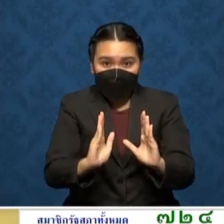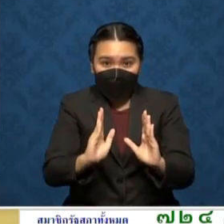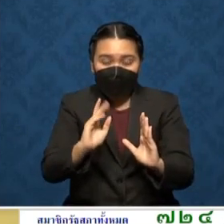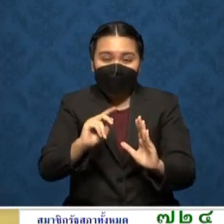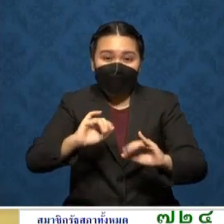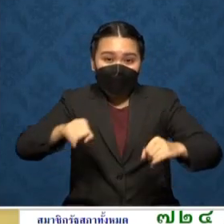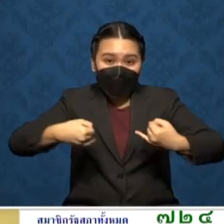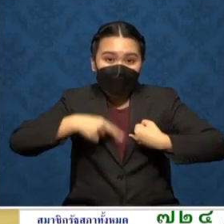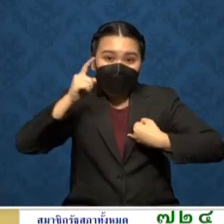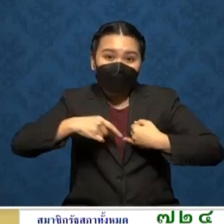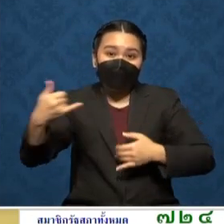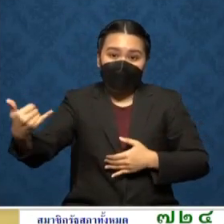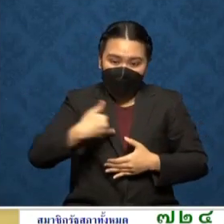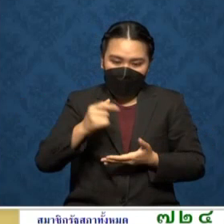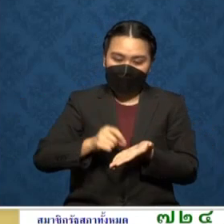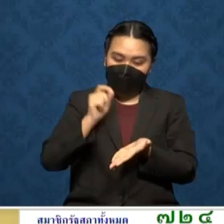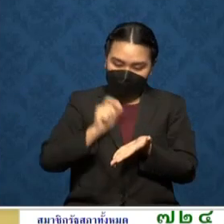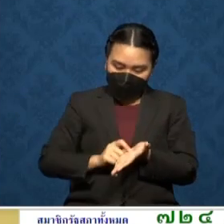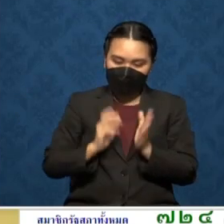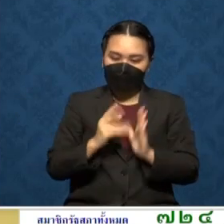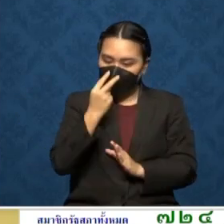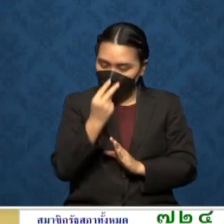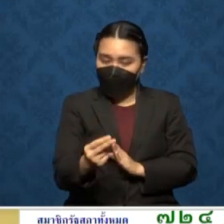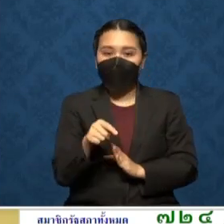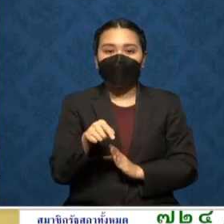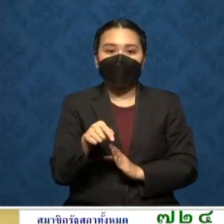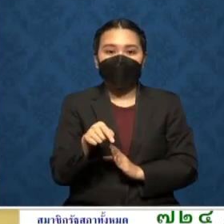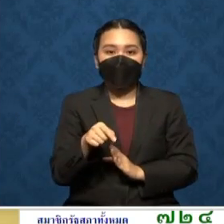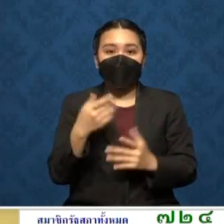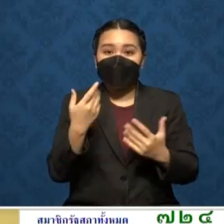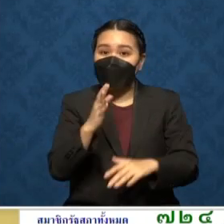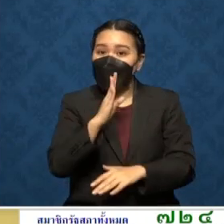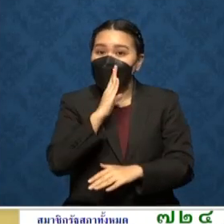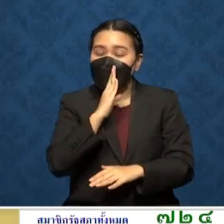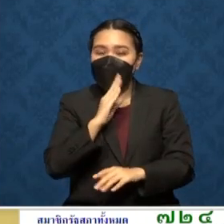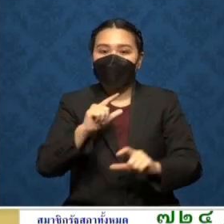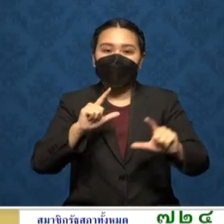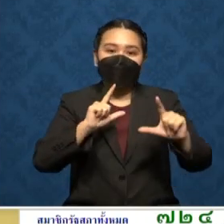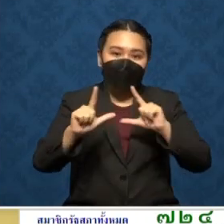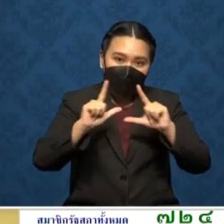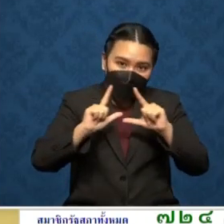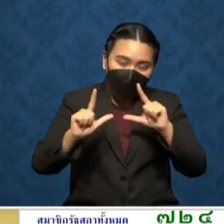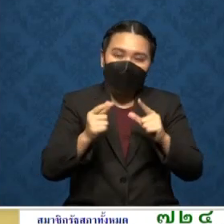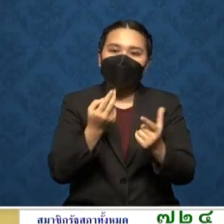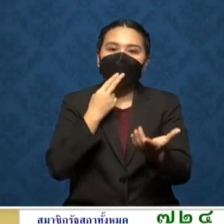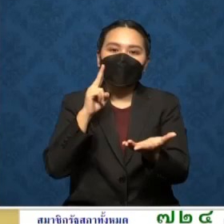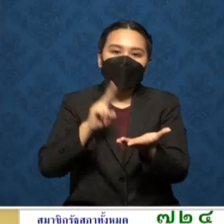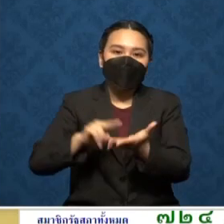ชื่อต่อหน้าเจ้าหน้าที่เพราะฉะนั้นประเภทที่ส่งมาโดยวิธีทางไลน์ทางอีเม